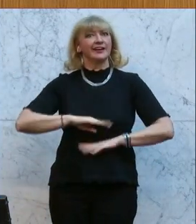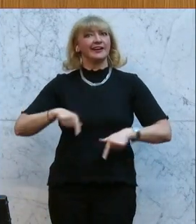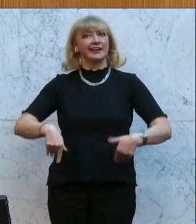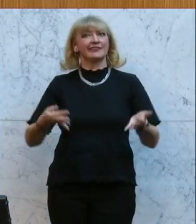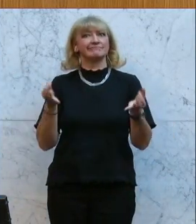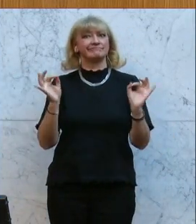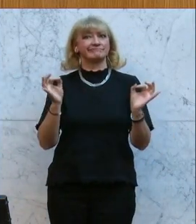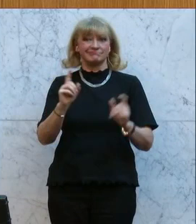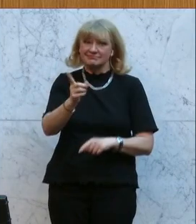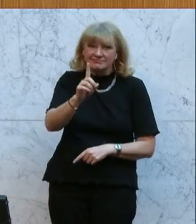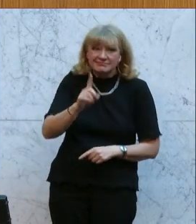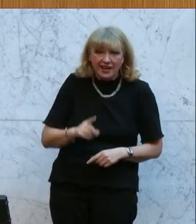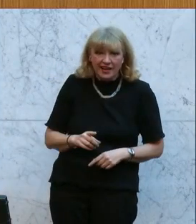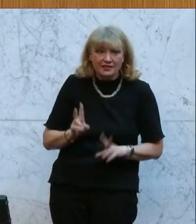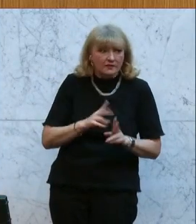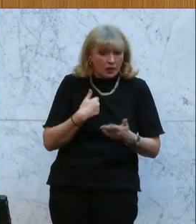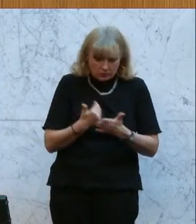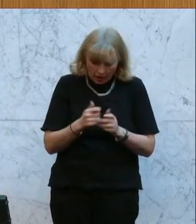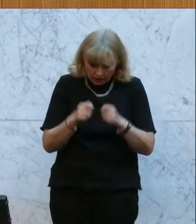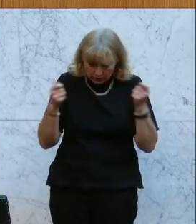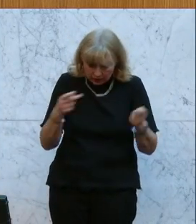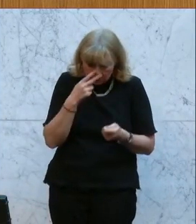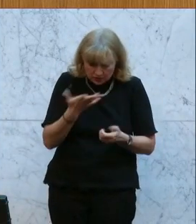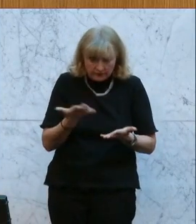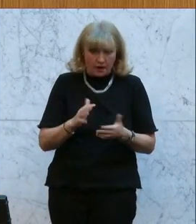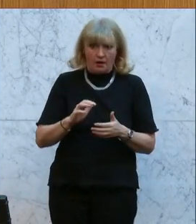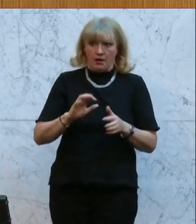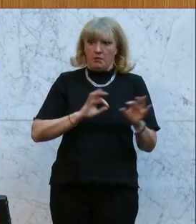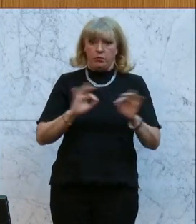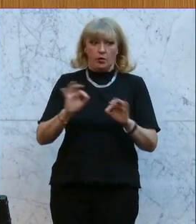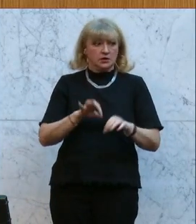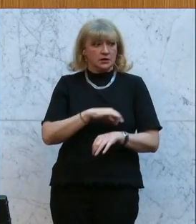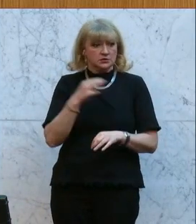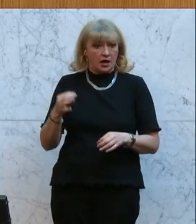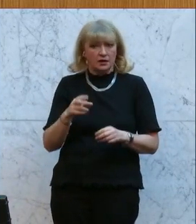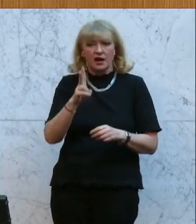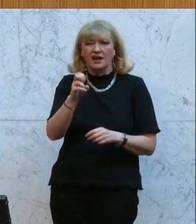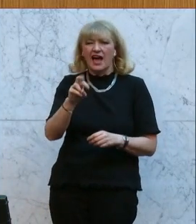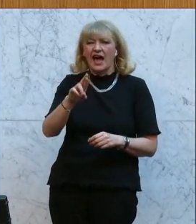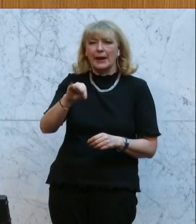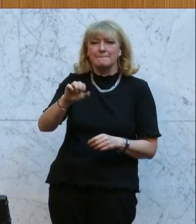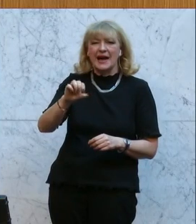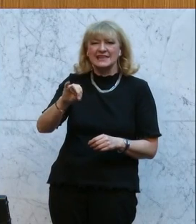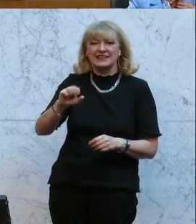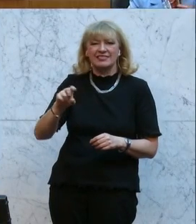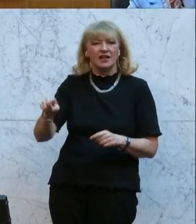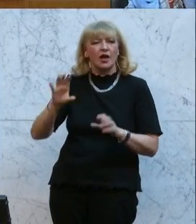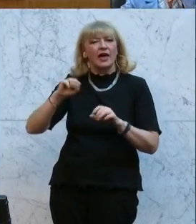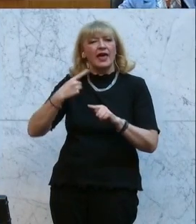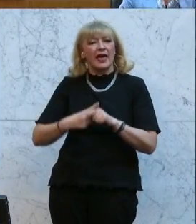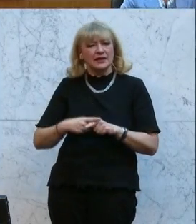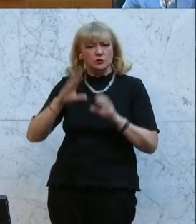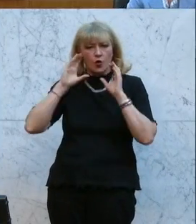Am Weg begleiteten uns die Nachrichten über die ersten Prozesstage von Suhi Kamasin, der Ex-ÖVP-Ministerin, die sich wegen